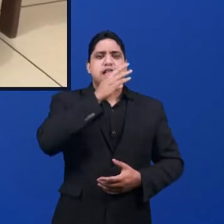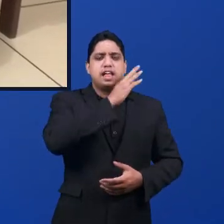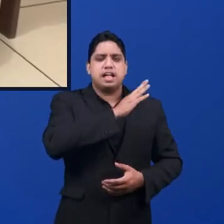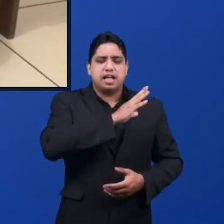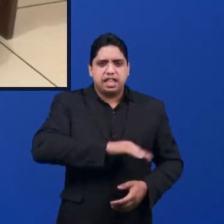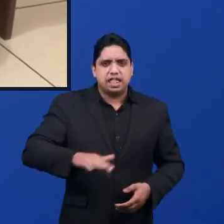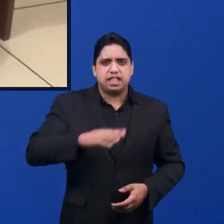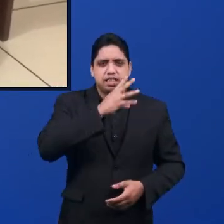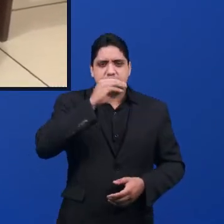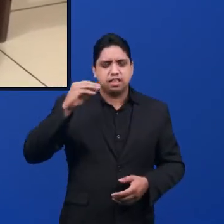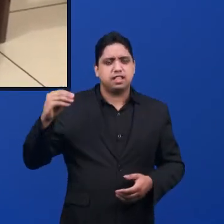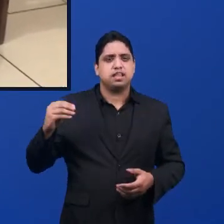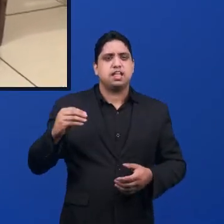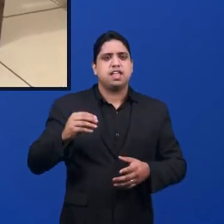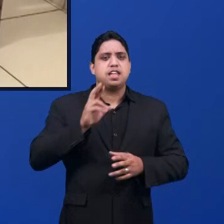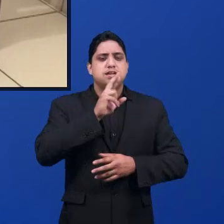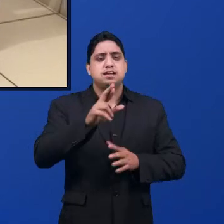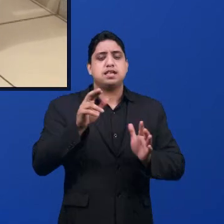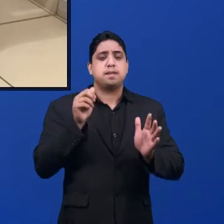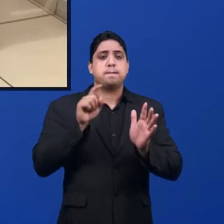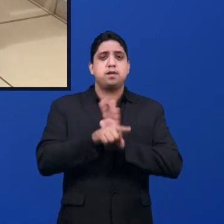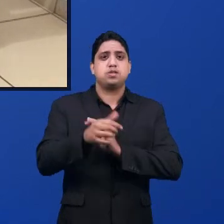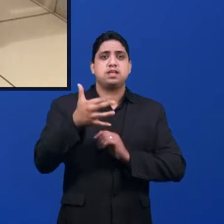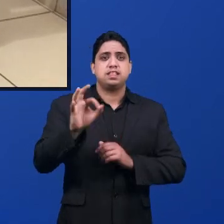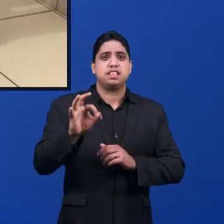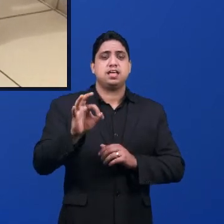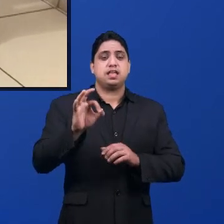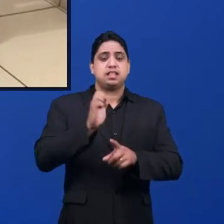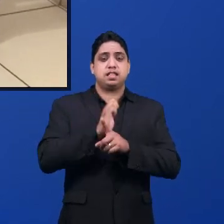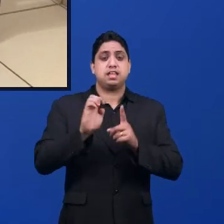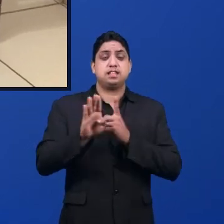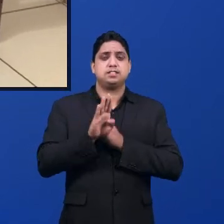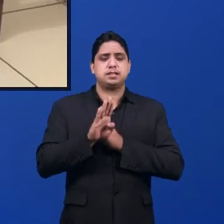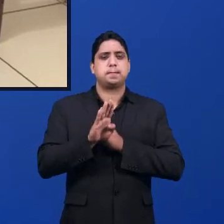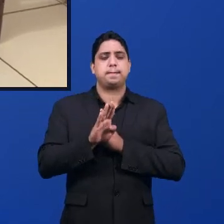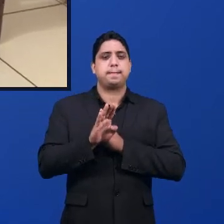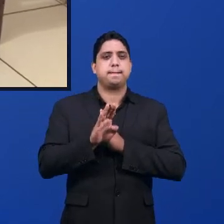Jésus. Les enfants intermédiaires et adolescents, répondons à la question de